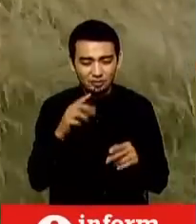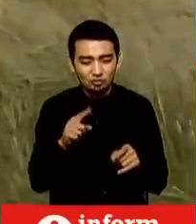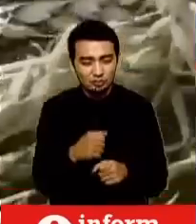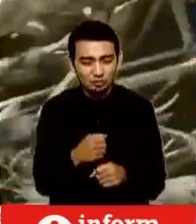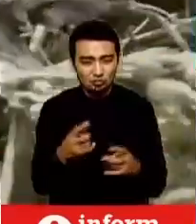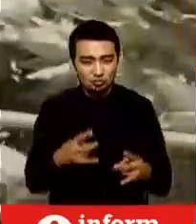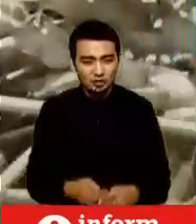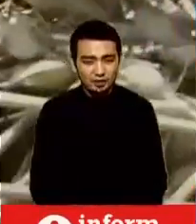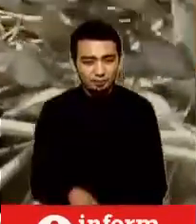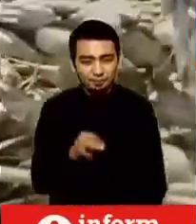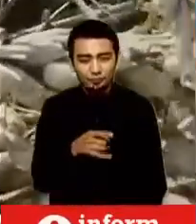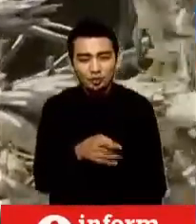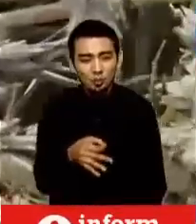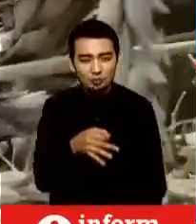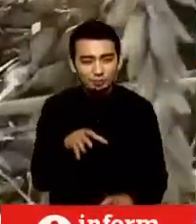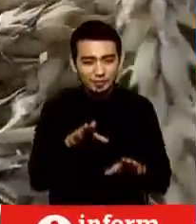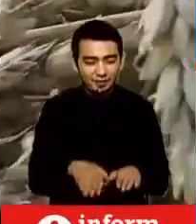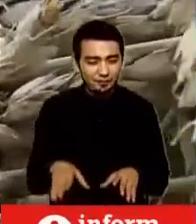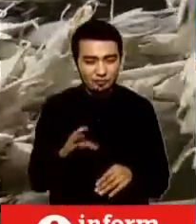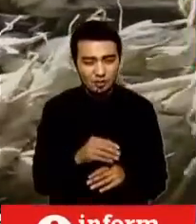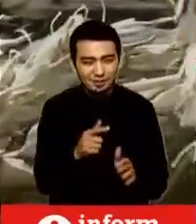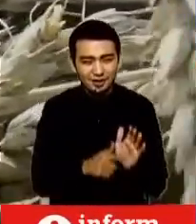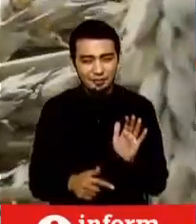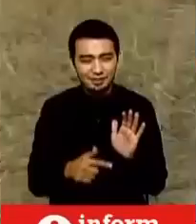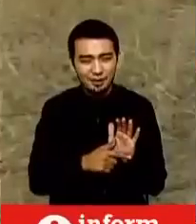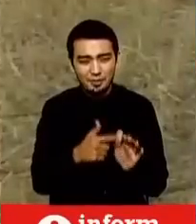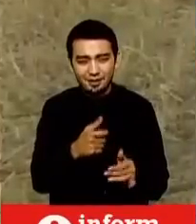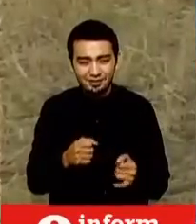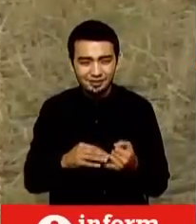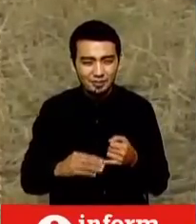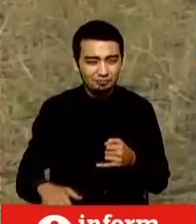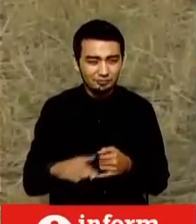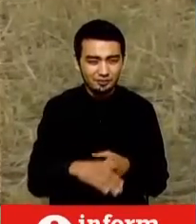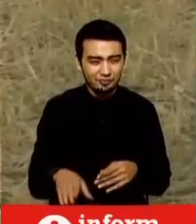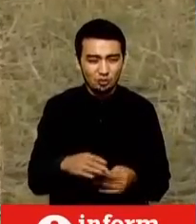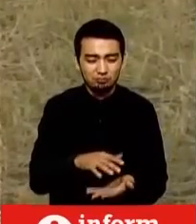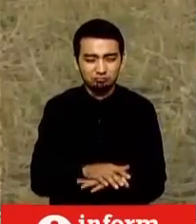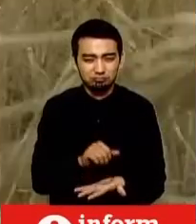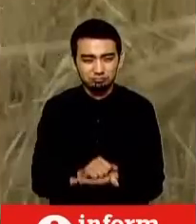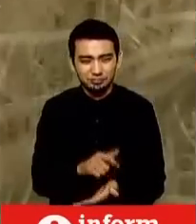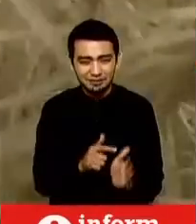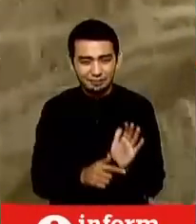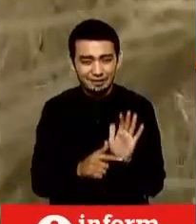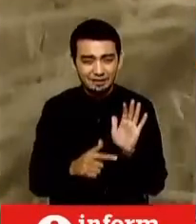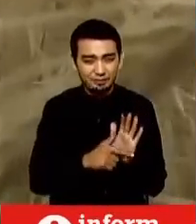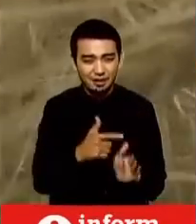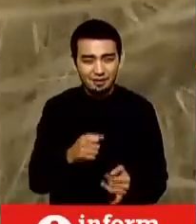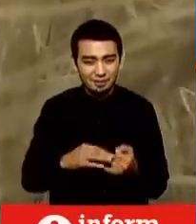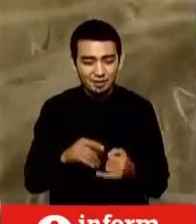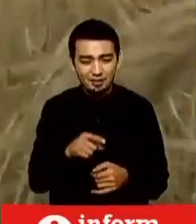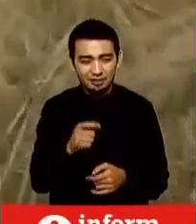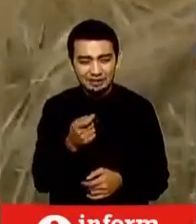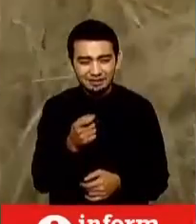басқармасының мәліметінше, бұл облыста барлығы 77 мың гектарға жуық егістік алқабы зақымданған. Оның басым бөлігі бидай екен.